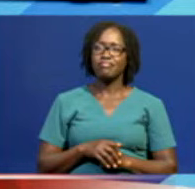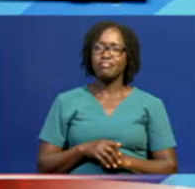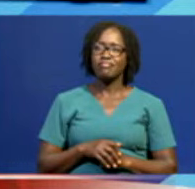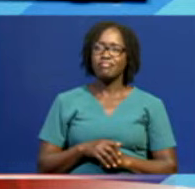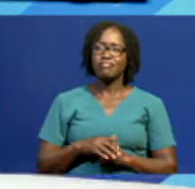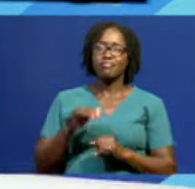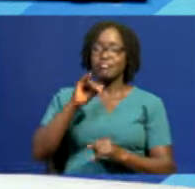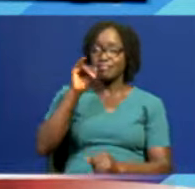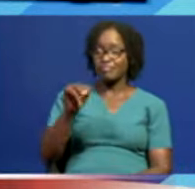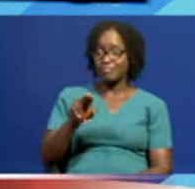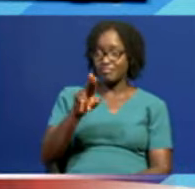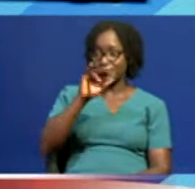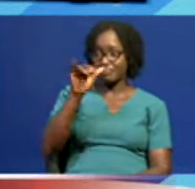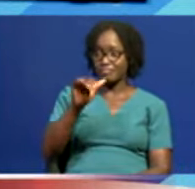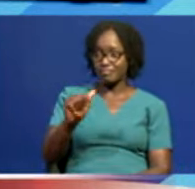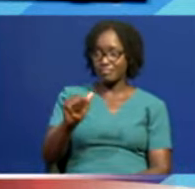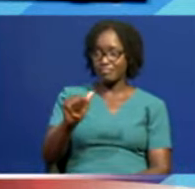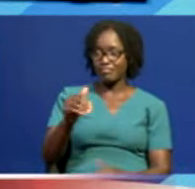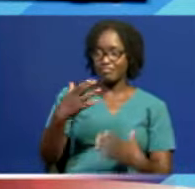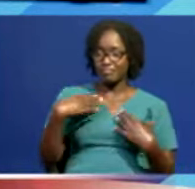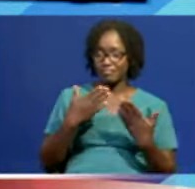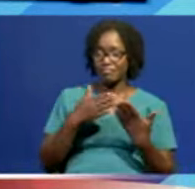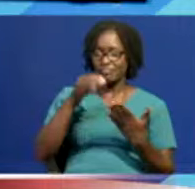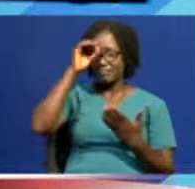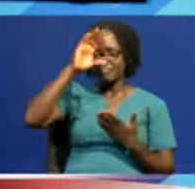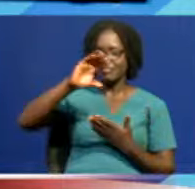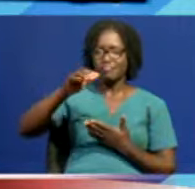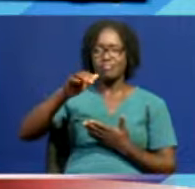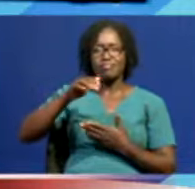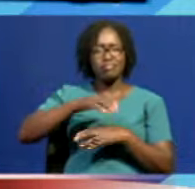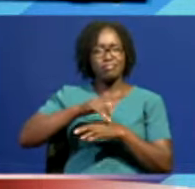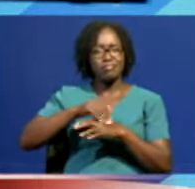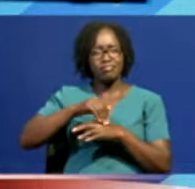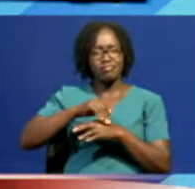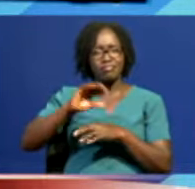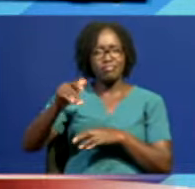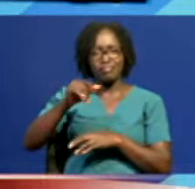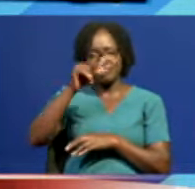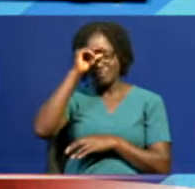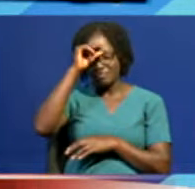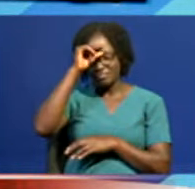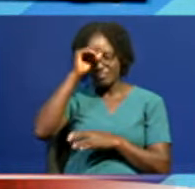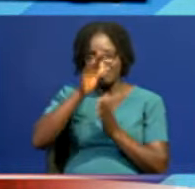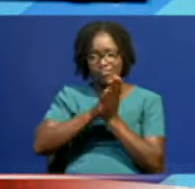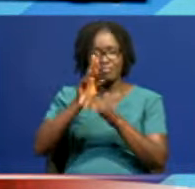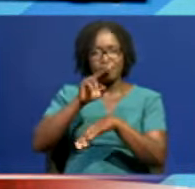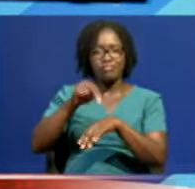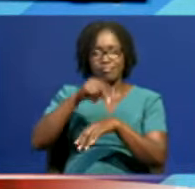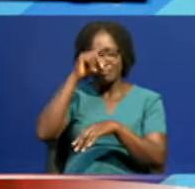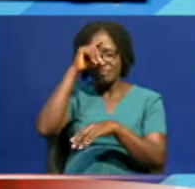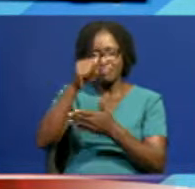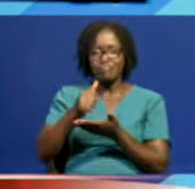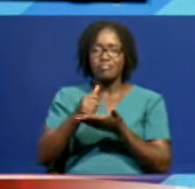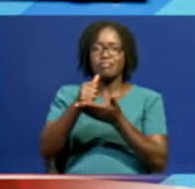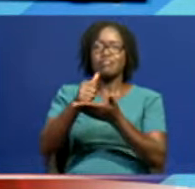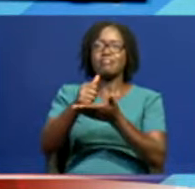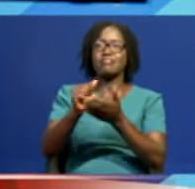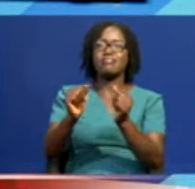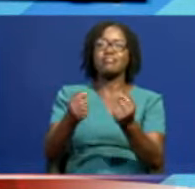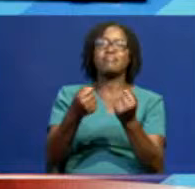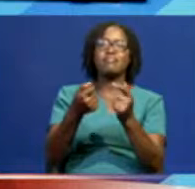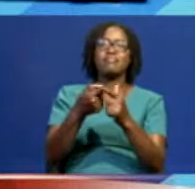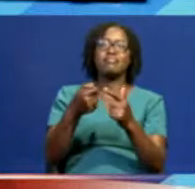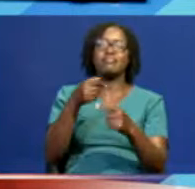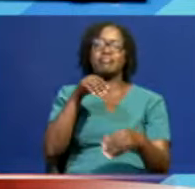Kule Juja ni kuwa wakazi wa Juja, kaunti ya Kiambu, wanatoa wito kwa serikali ya kaunti na ile ya kitaifa kuingilia kati na kuwaokoa kutokana na